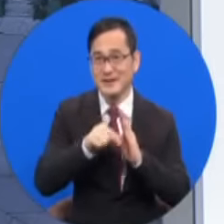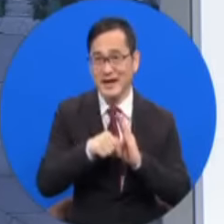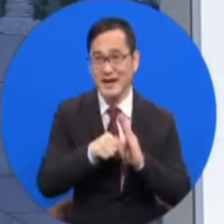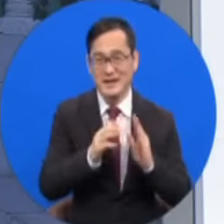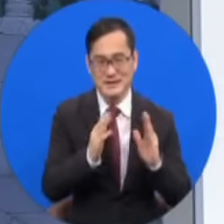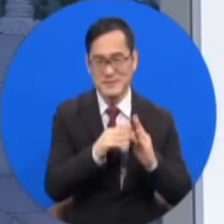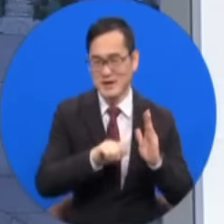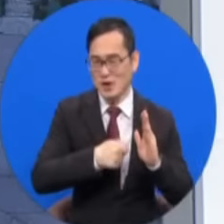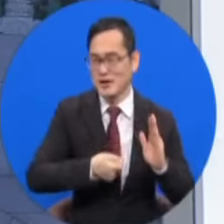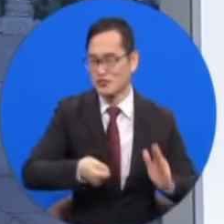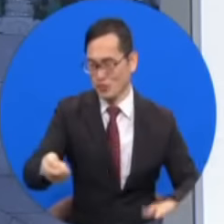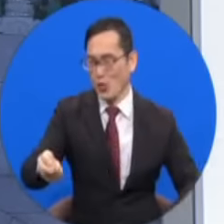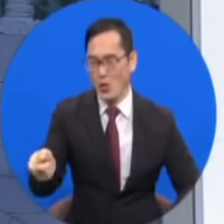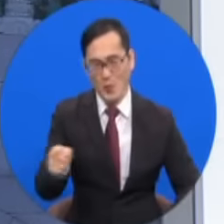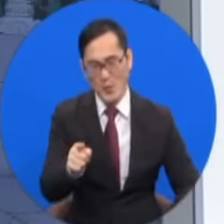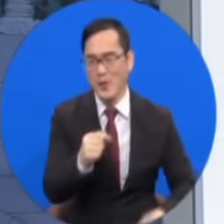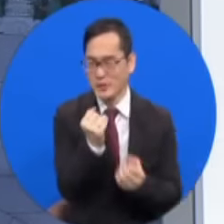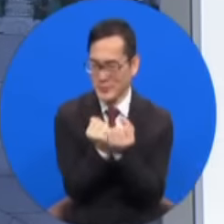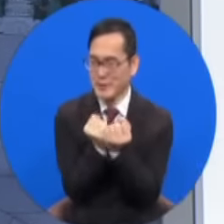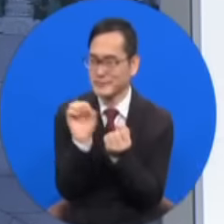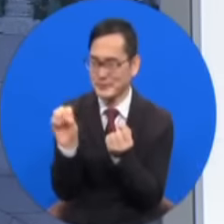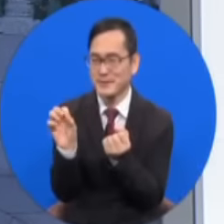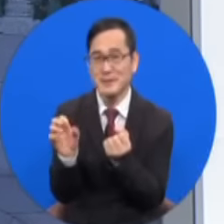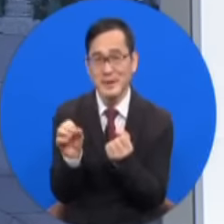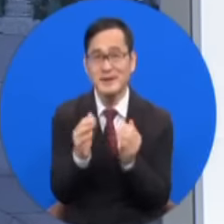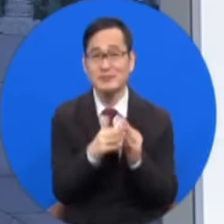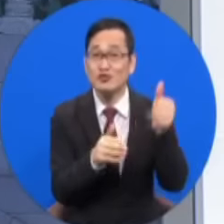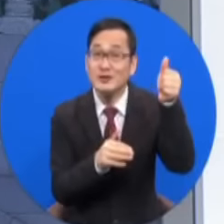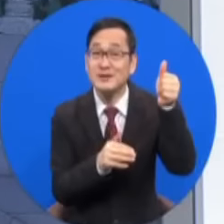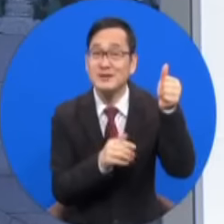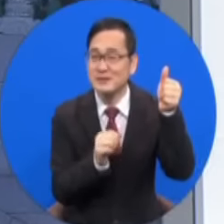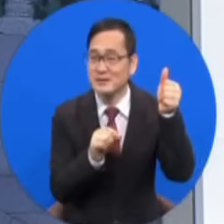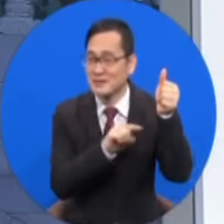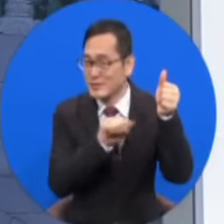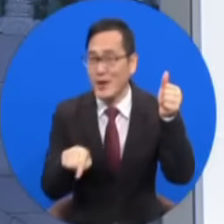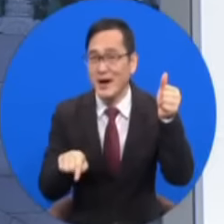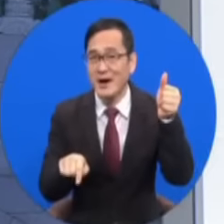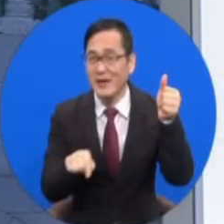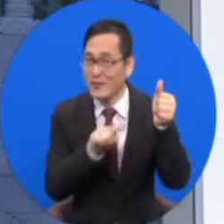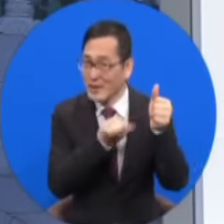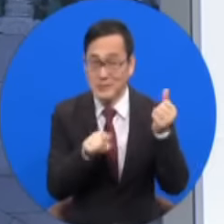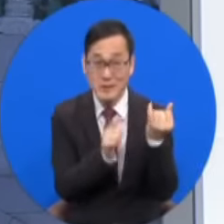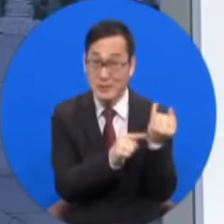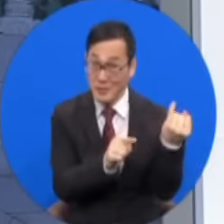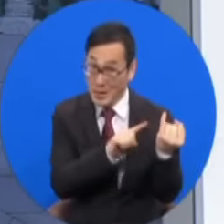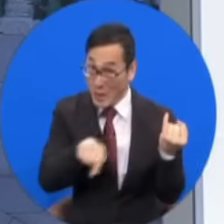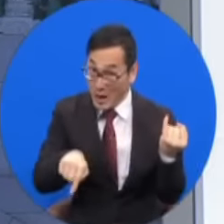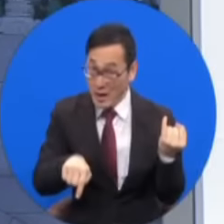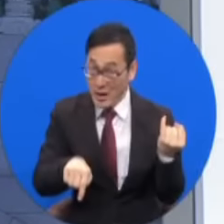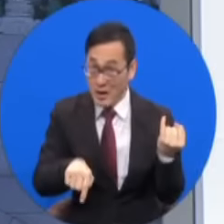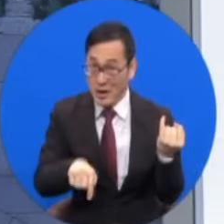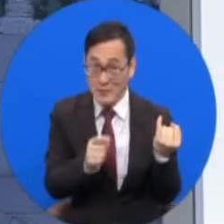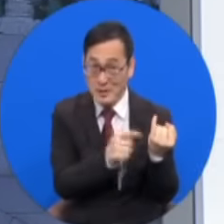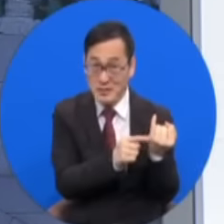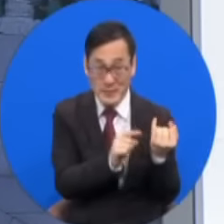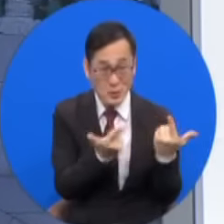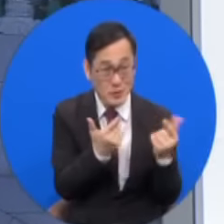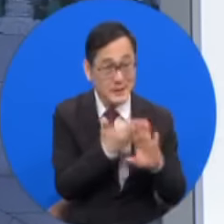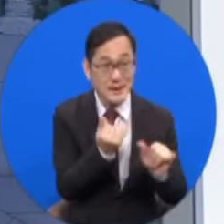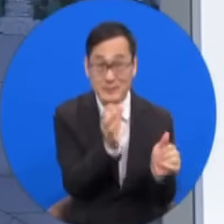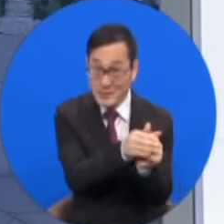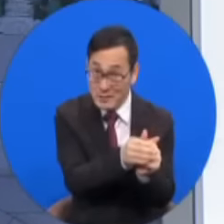열쇠를 주면서 여러 가지 뭐 이제 주의 사항들을 얘기해 주잖아요 이제 그런 관리를 누가 했 좀 들다 봐야 된다 기왕 이런 문제가 제기된만큼